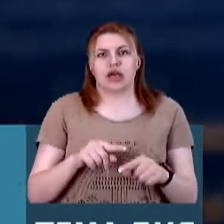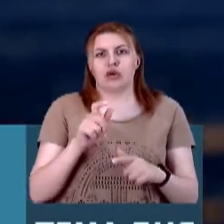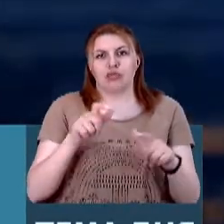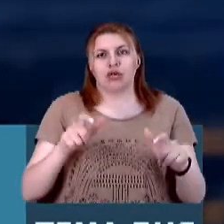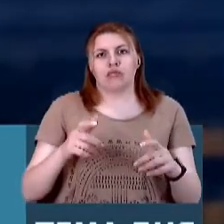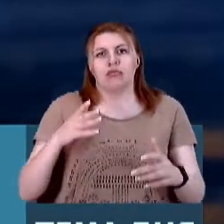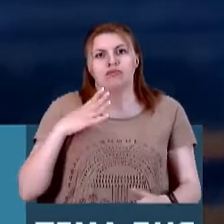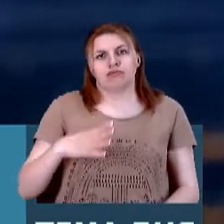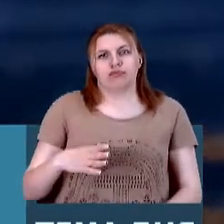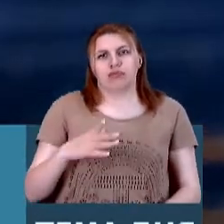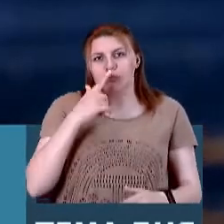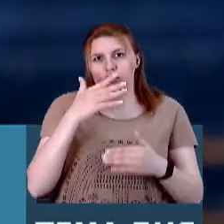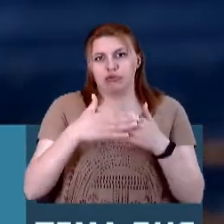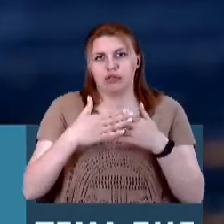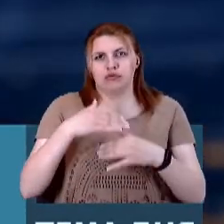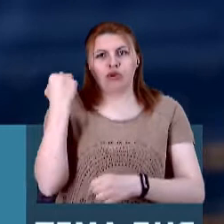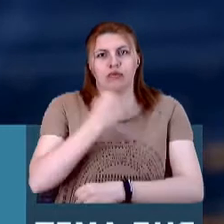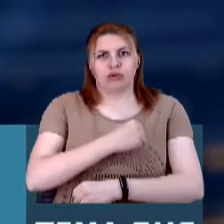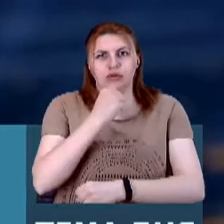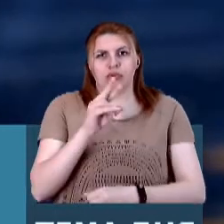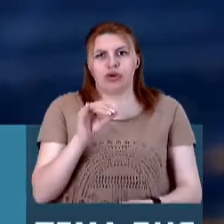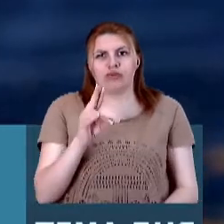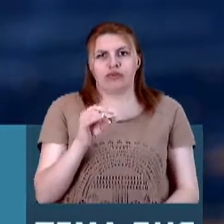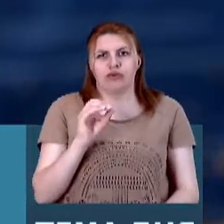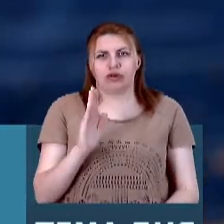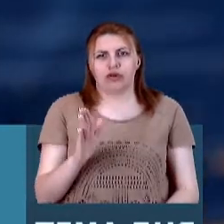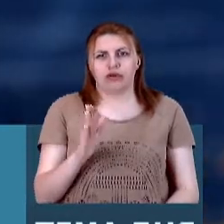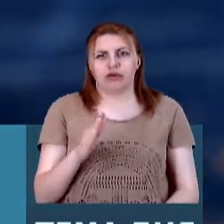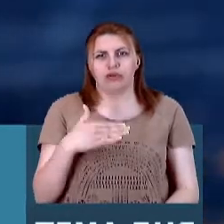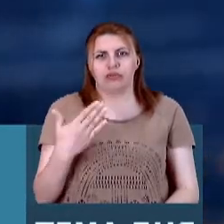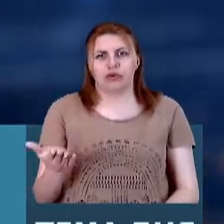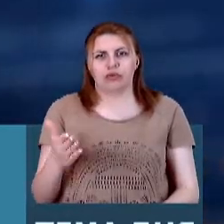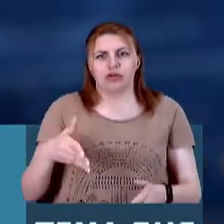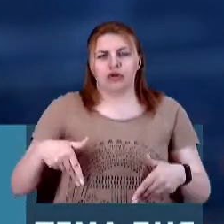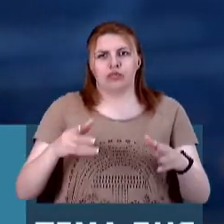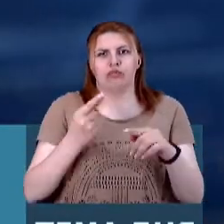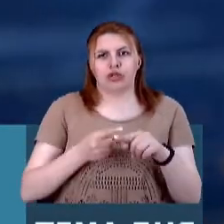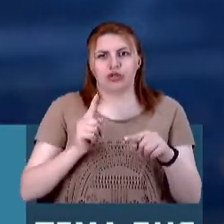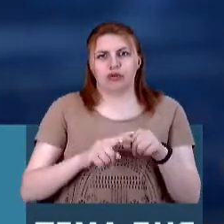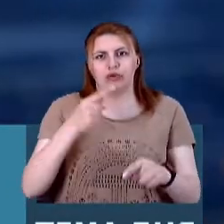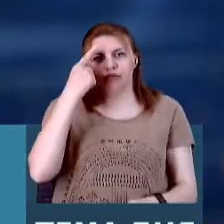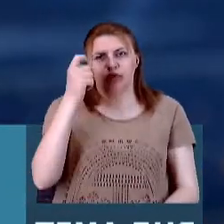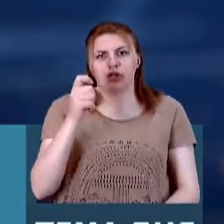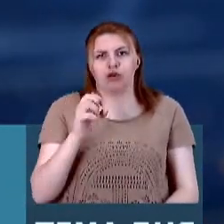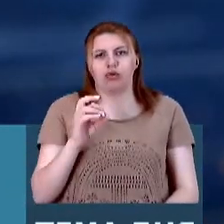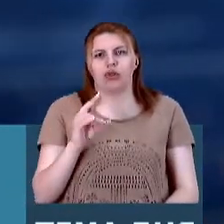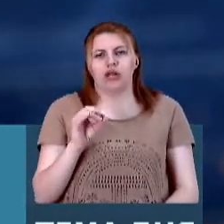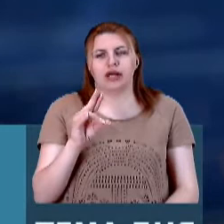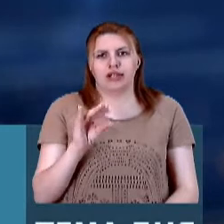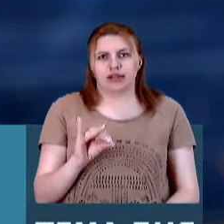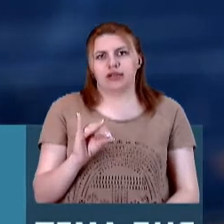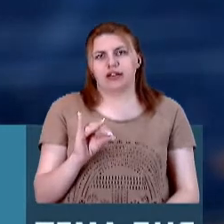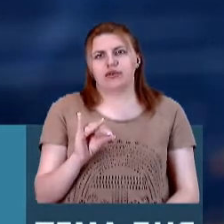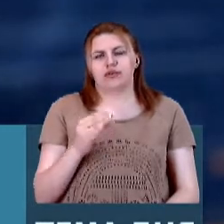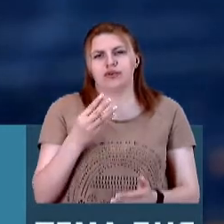ночувати поблизу блокпостів бойовиків обабіч дороги, про що повідомляли мої колеги в своїх сюжетах.